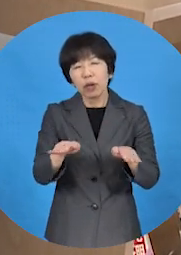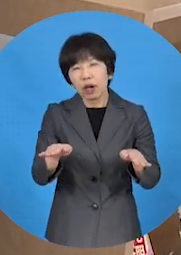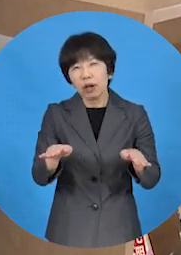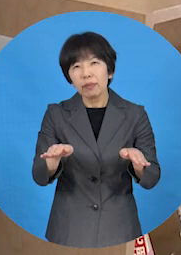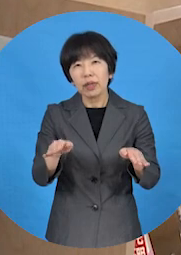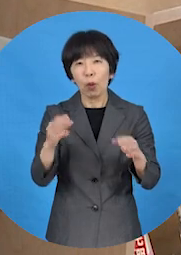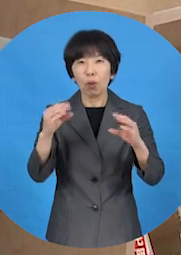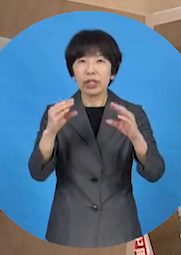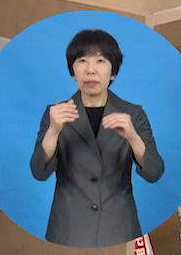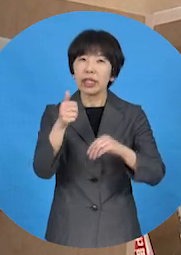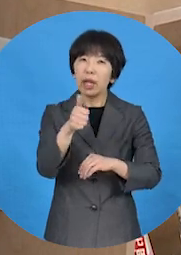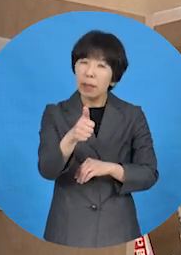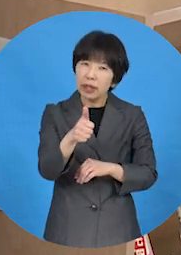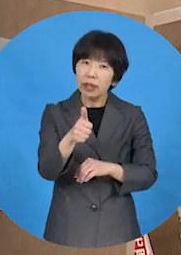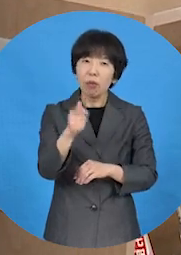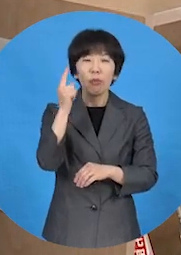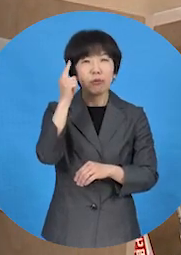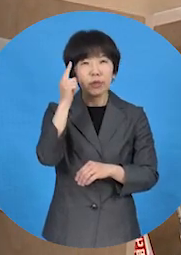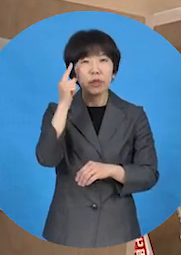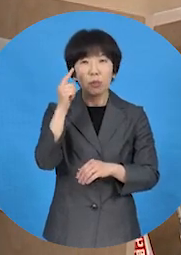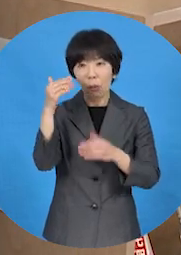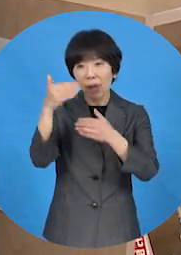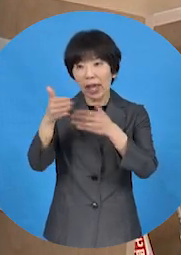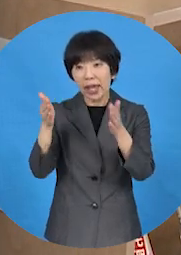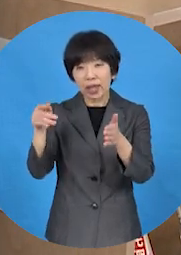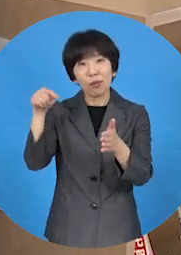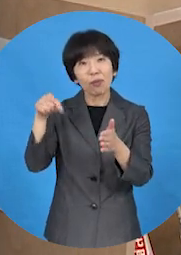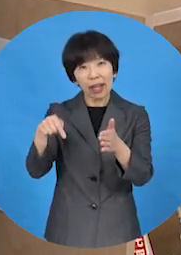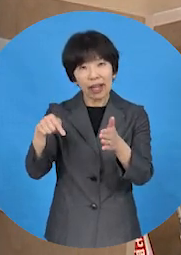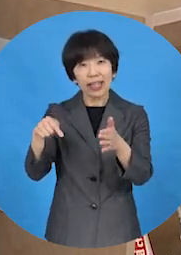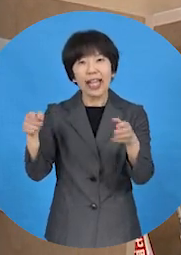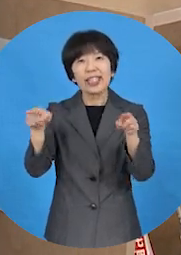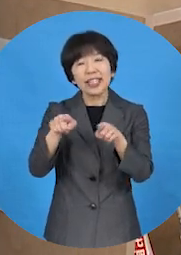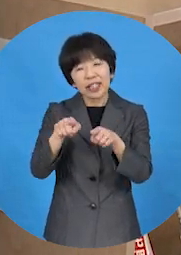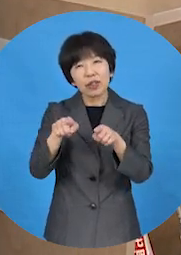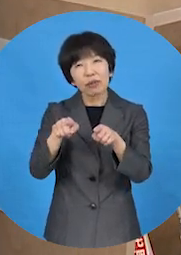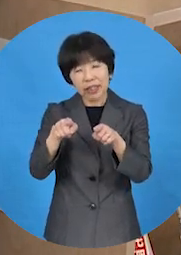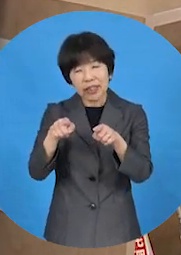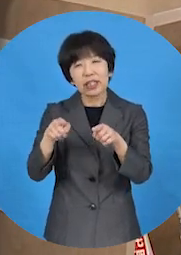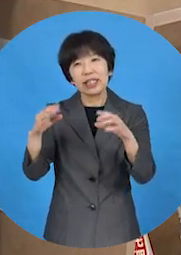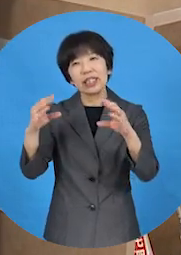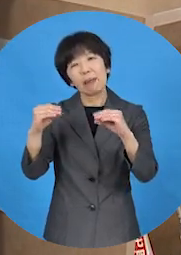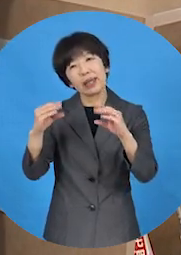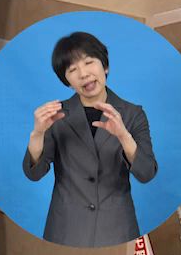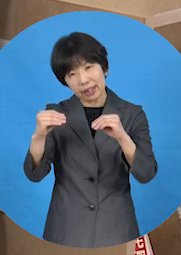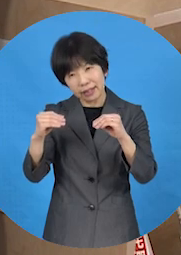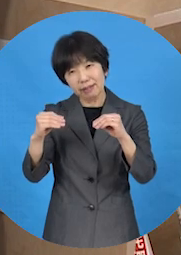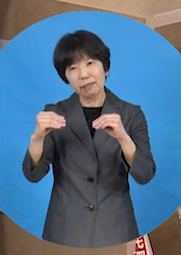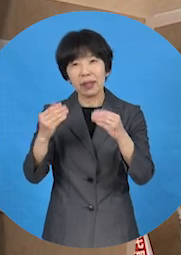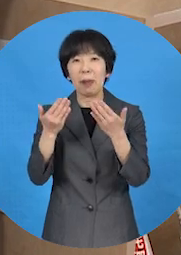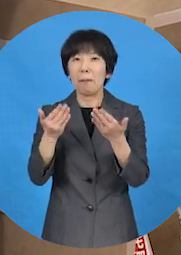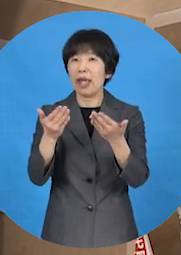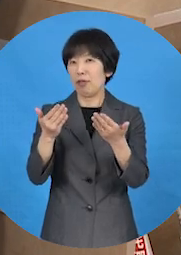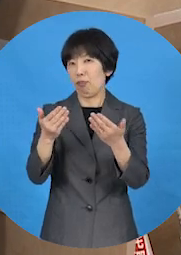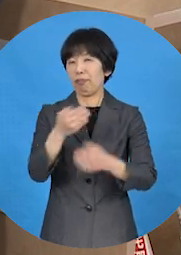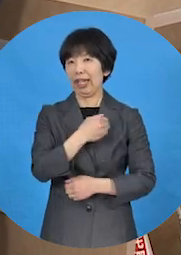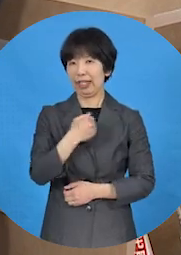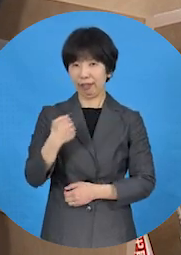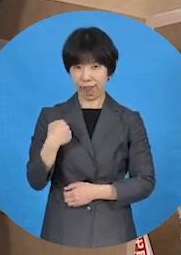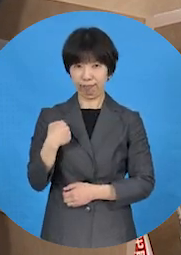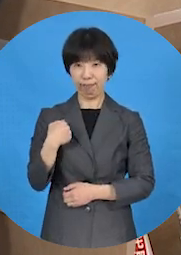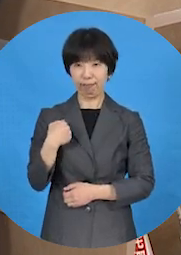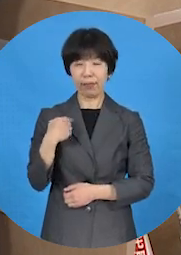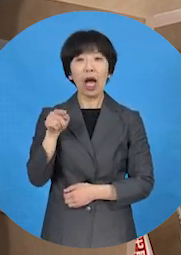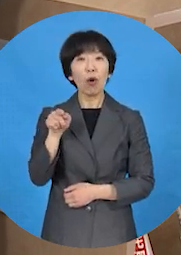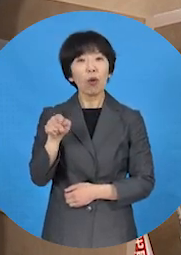で一緒にこう勉強する、はい、っていうことも可能なわけですね、 はい、そうです、集いであるだとか語らいである、そういった